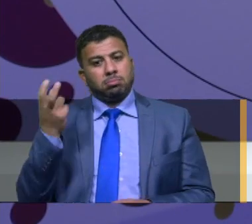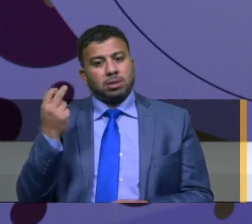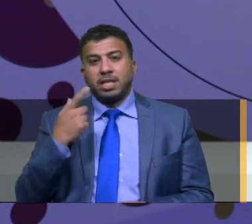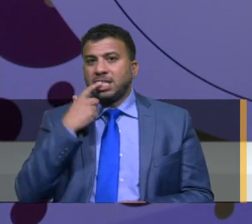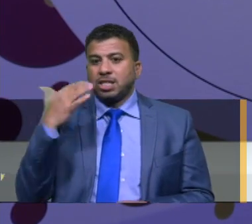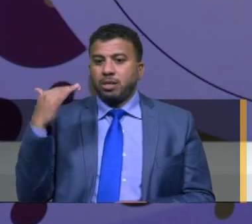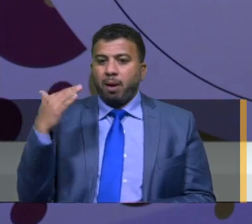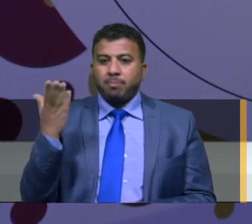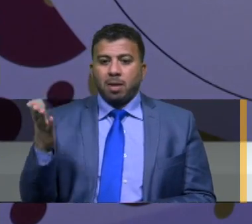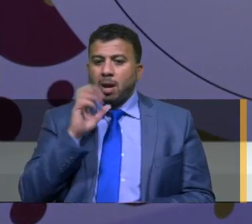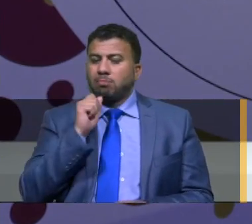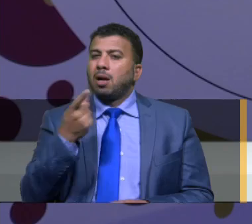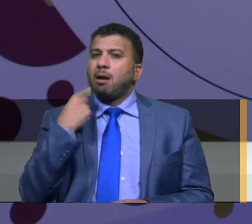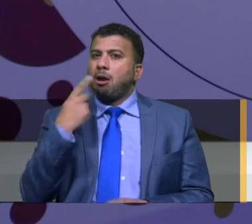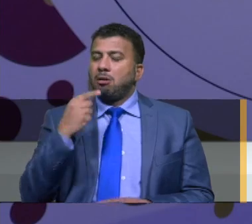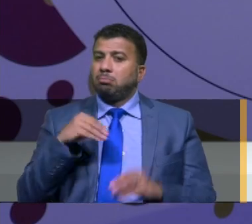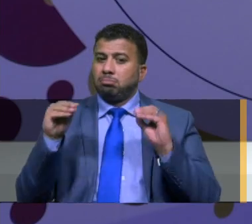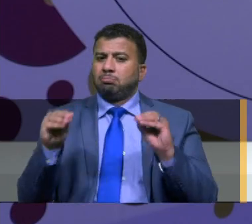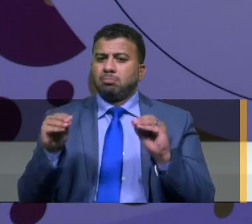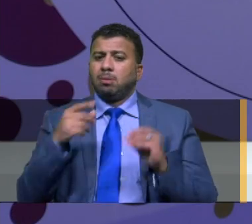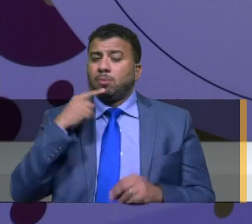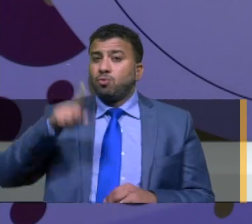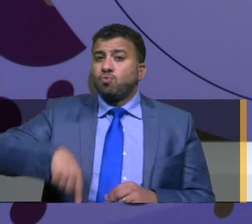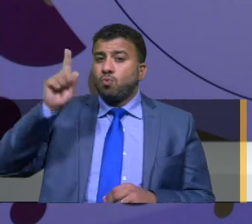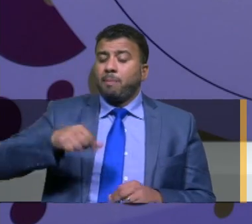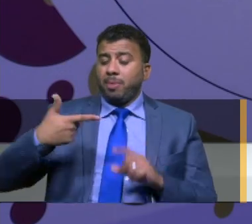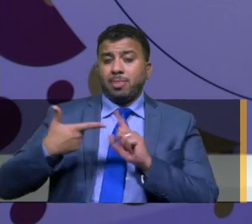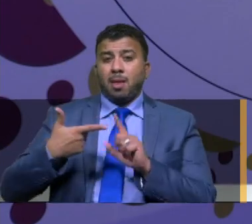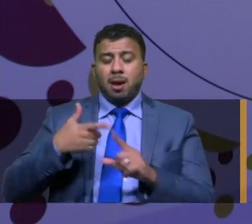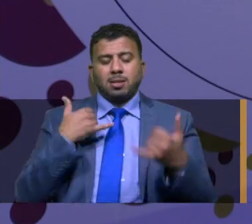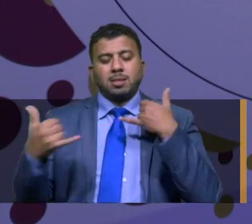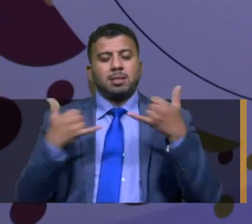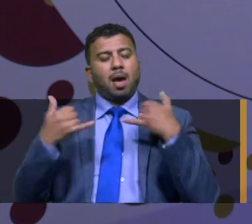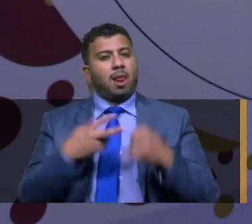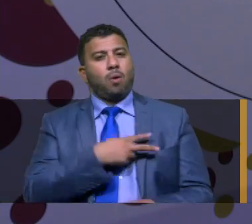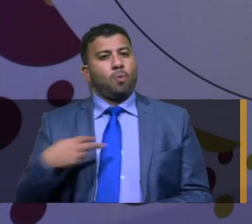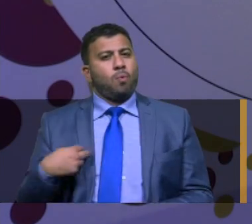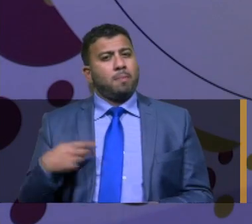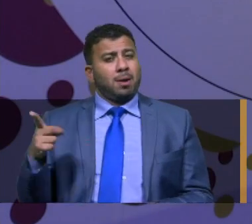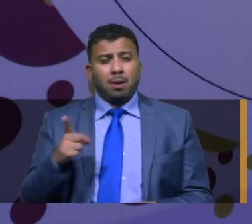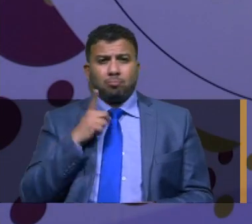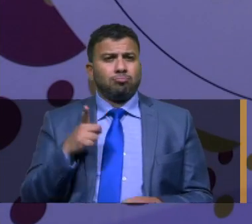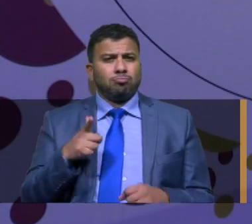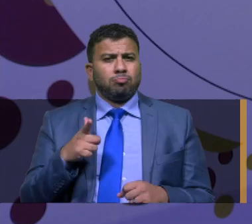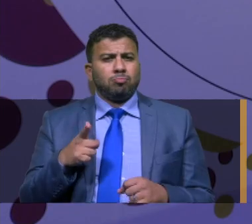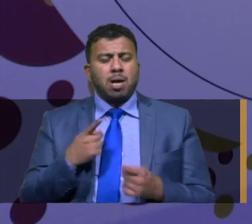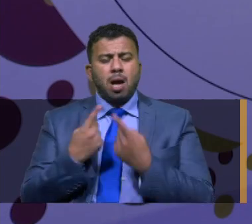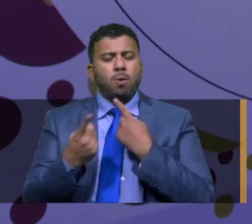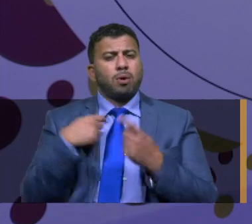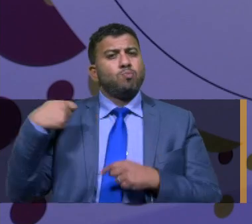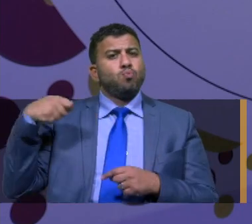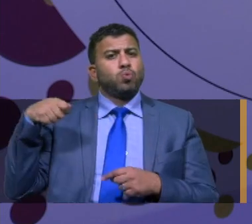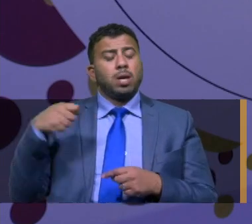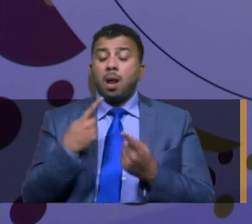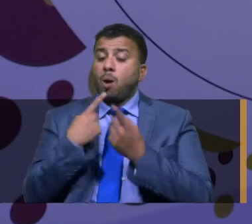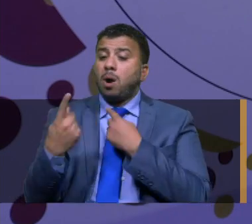كان لهم دور كذلك في صناعة القرار. اليوم كذلك في اليوم الثاني لمنتدى الدول الاتصال الحكومي، وجود مدراء حوار